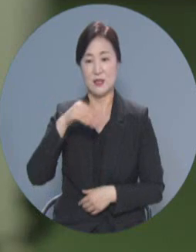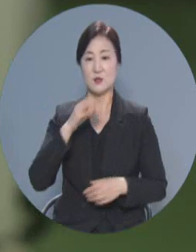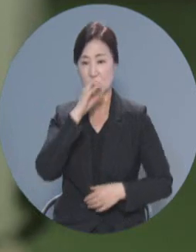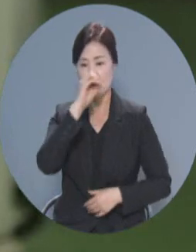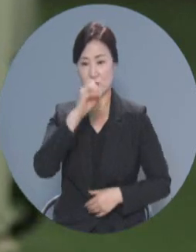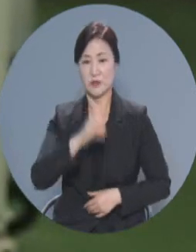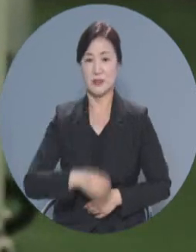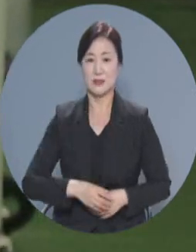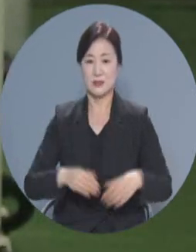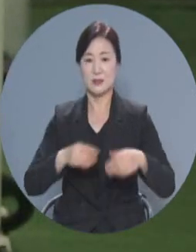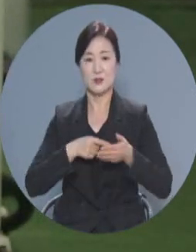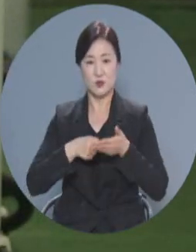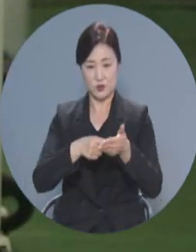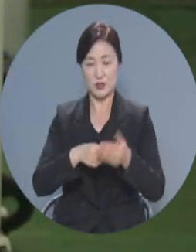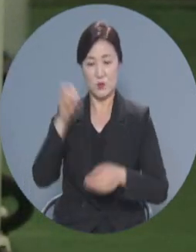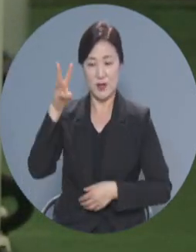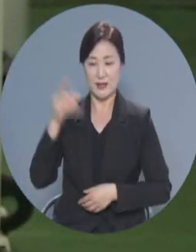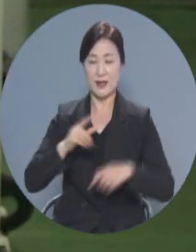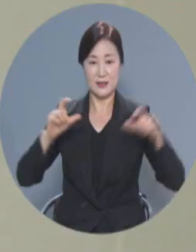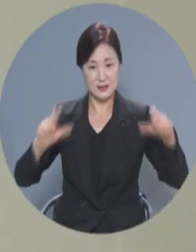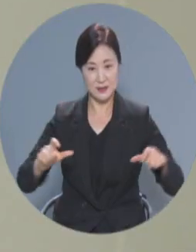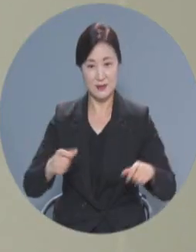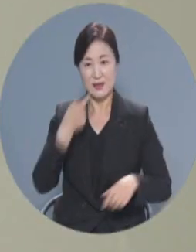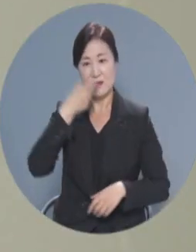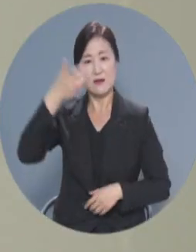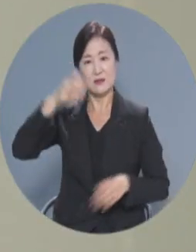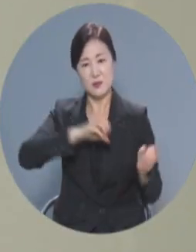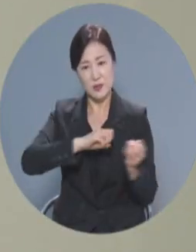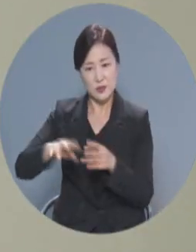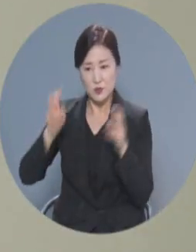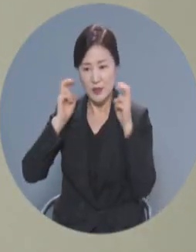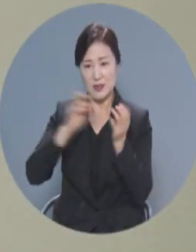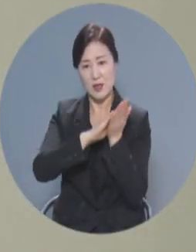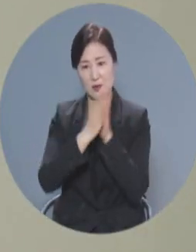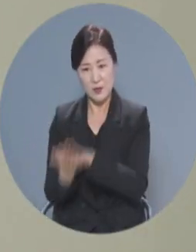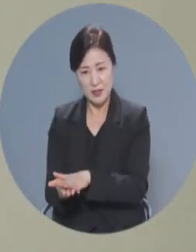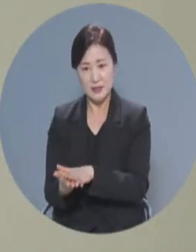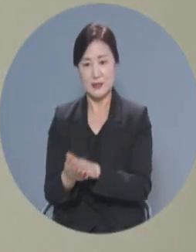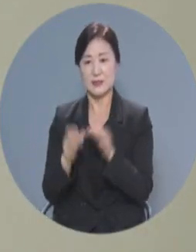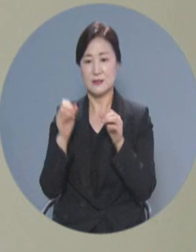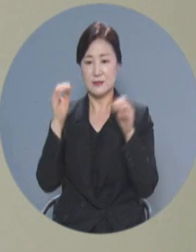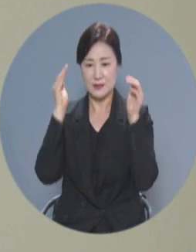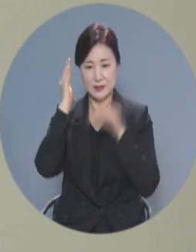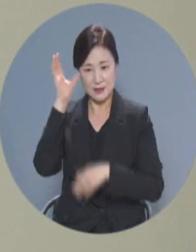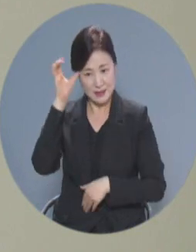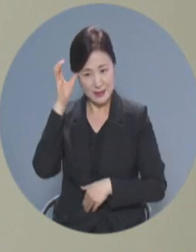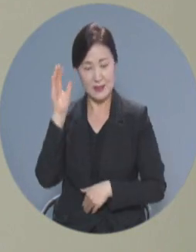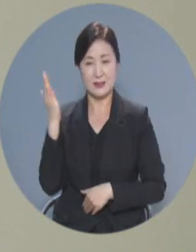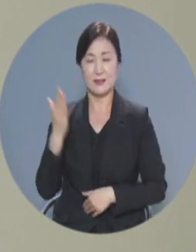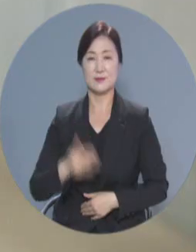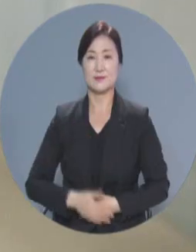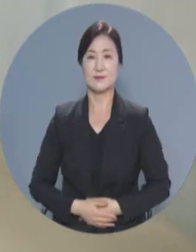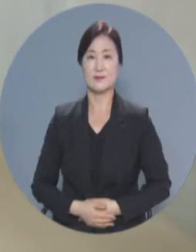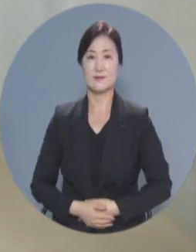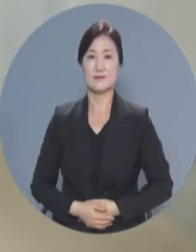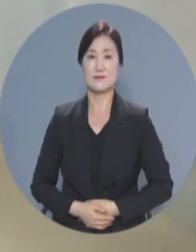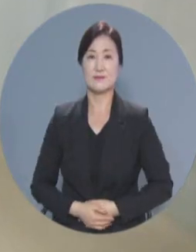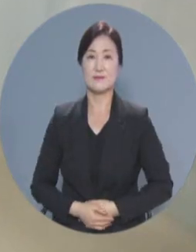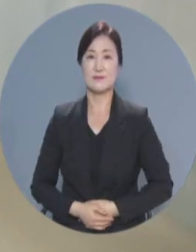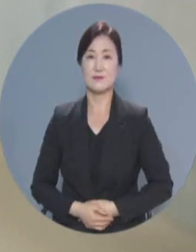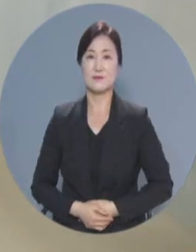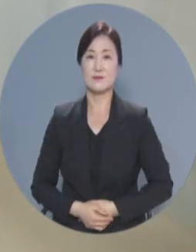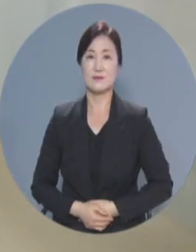추구하는 광양만권에서 온실가스 배출 기업들의 변신이 주목받는 이유입니다. MBC 뉴스